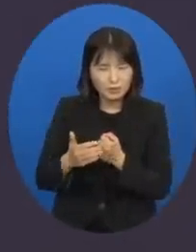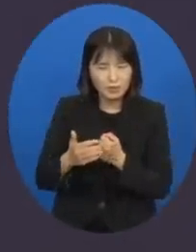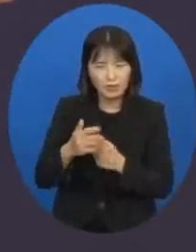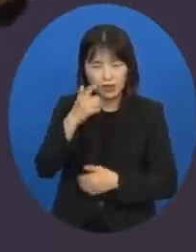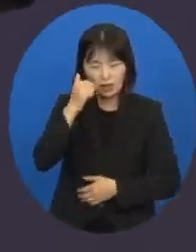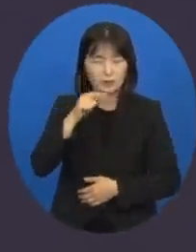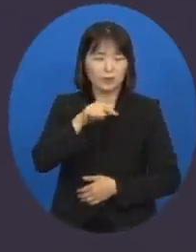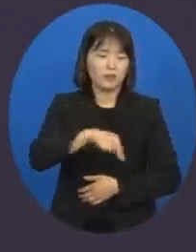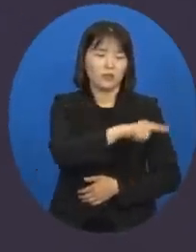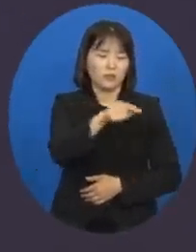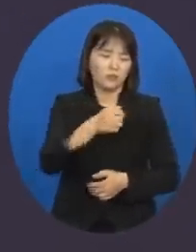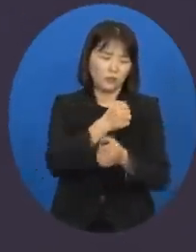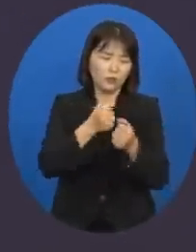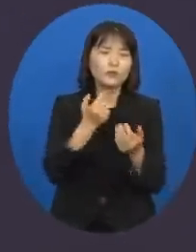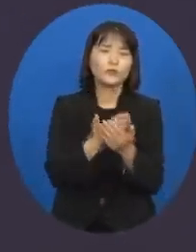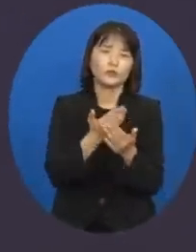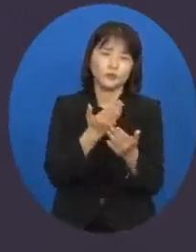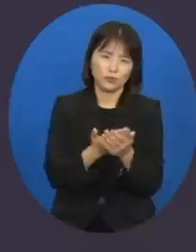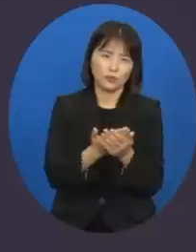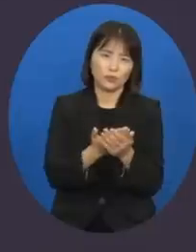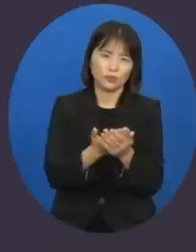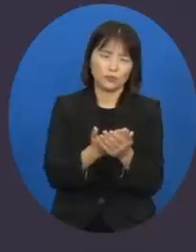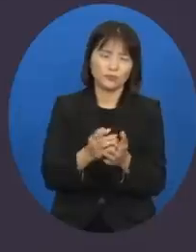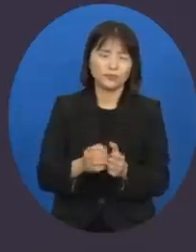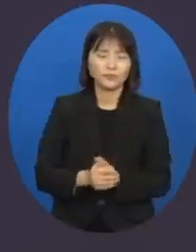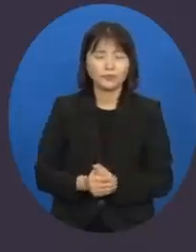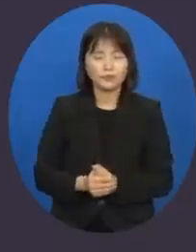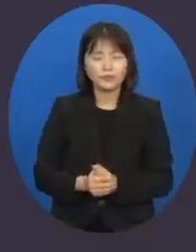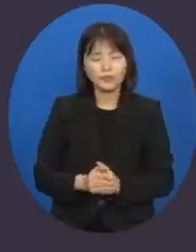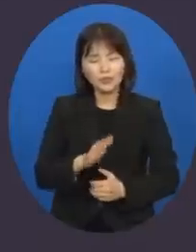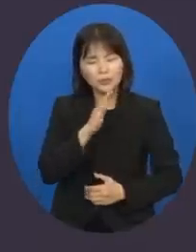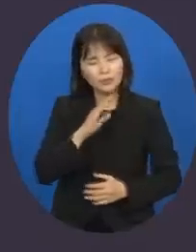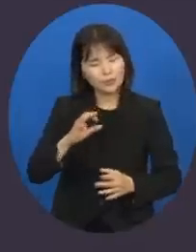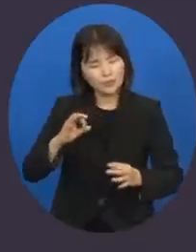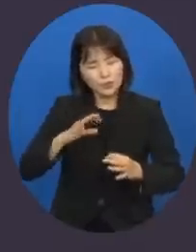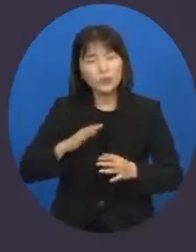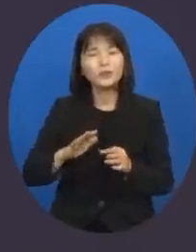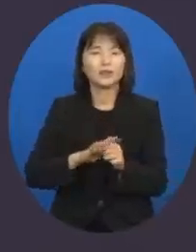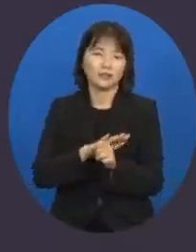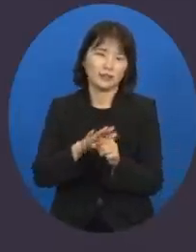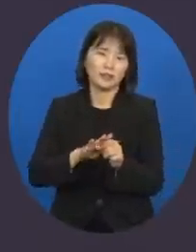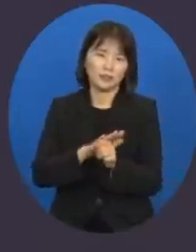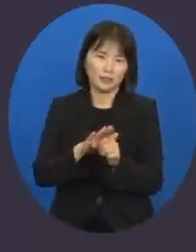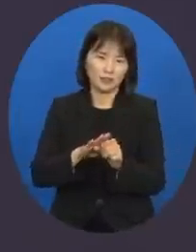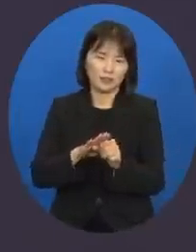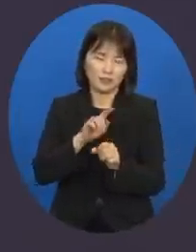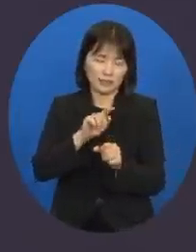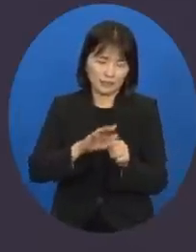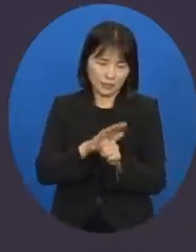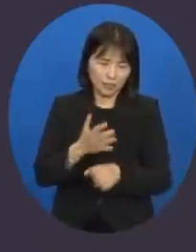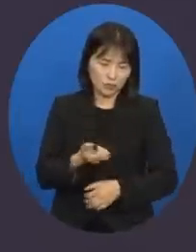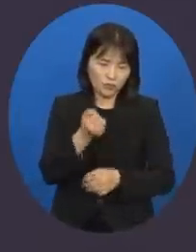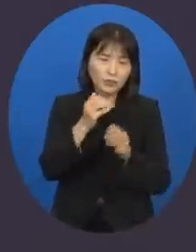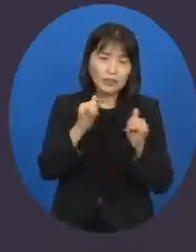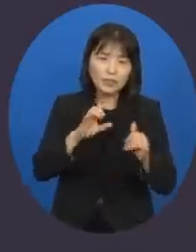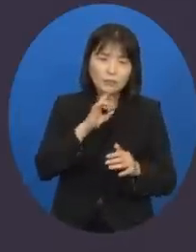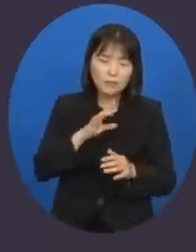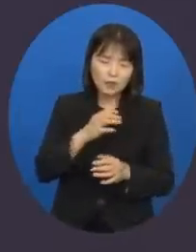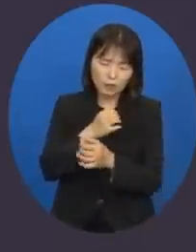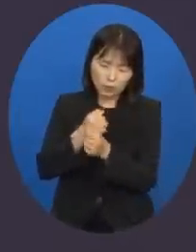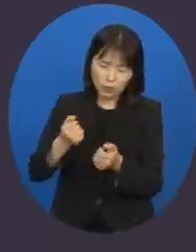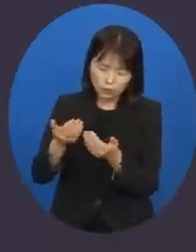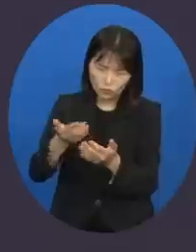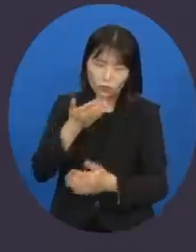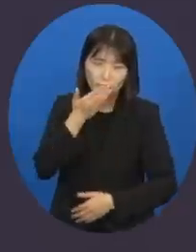용서해 주십시오. 여러분 이것이 얼마나 정말 놀라운 사랑인지 몰라요. 그 사랑을 누린 자만이 용서할 수 있어요.